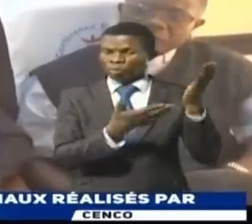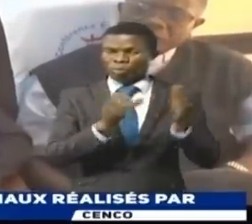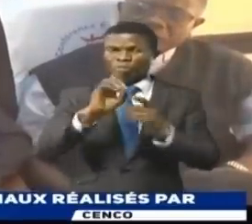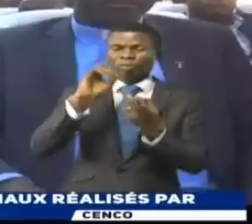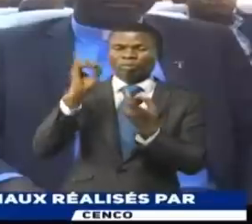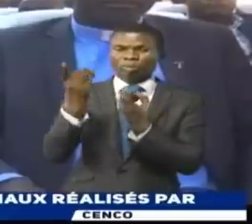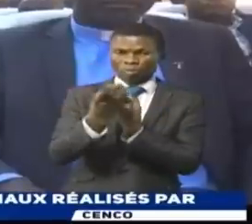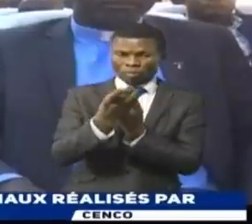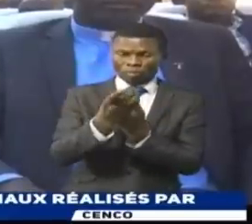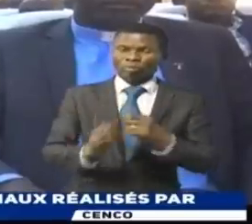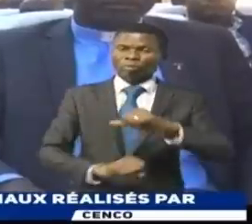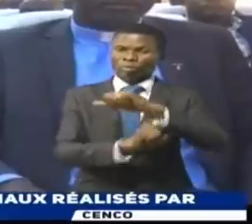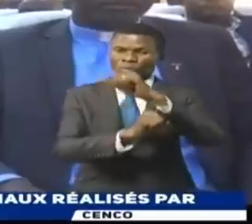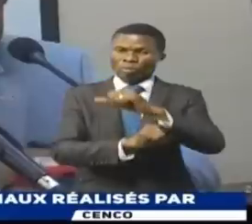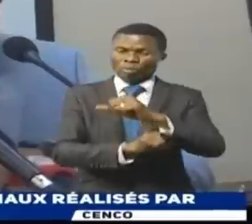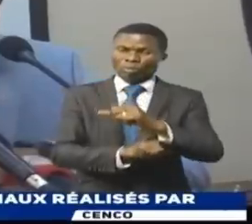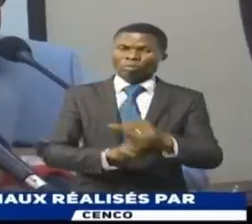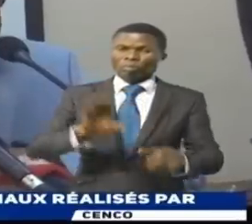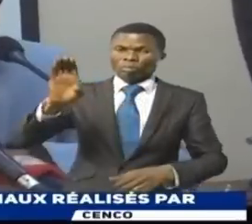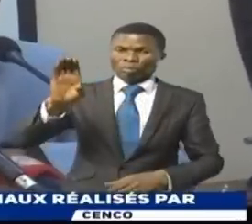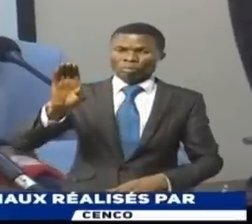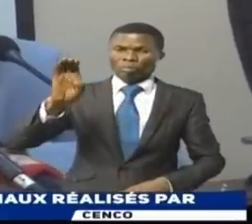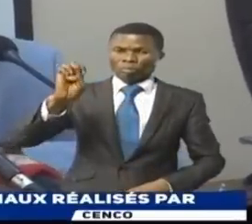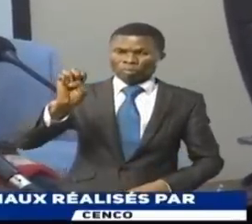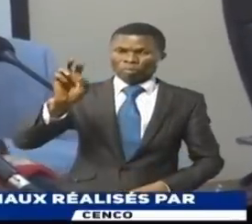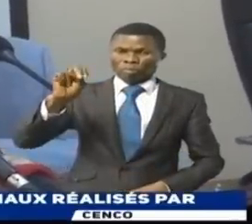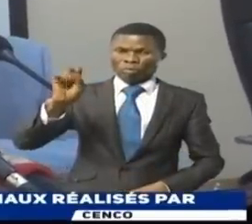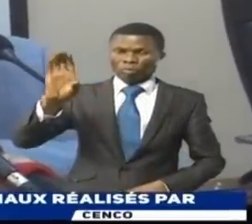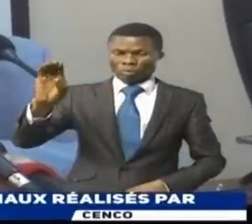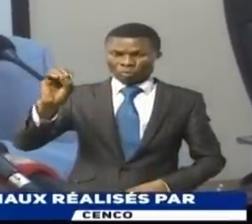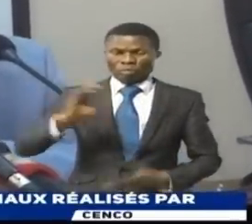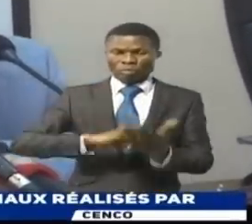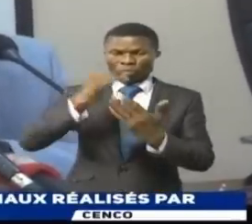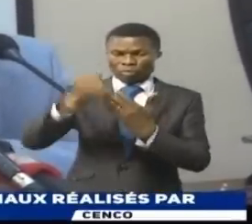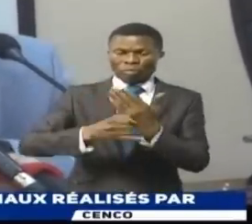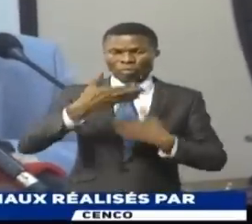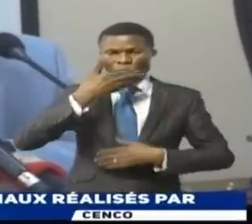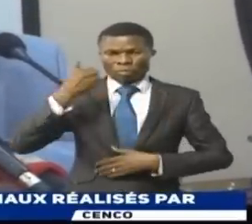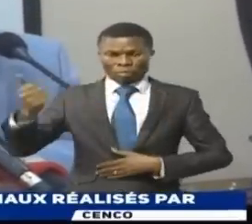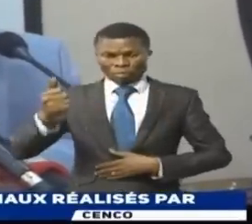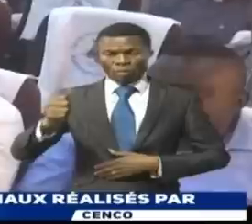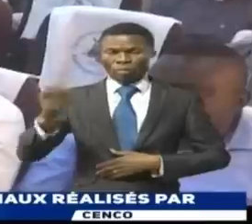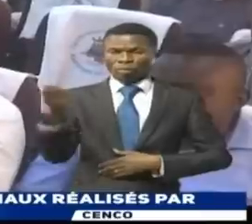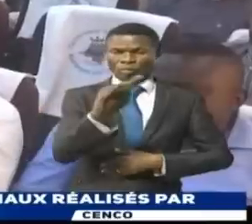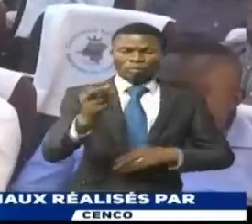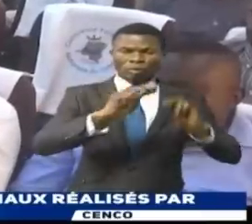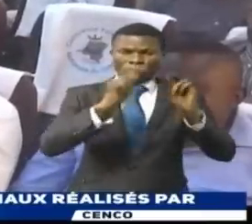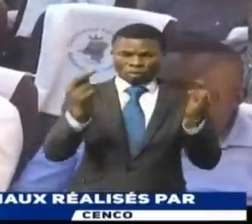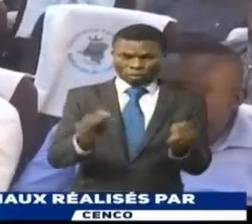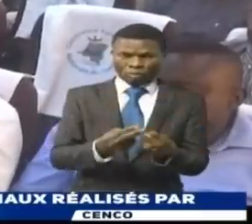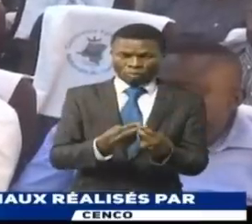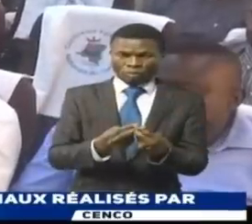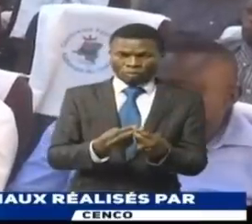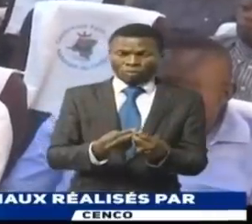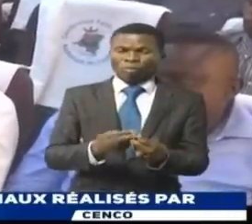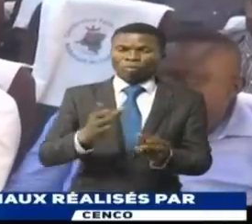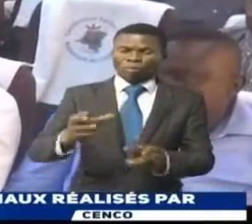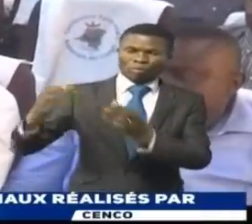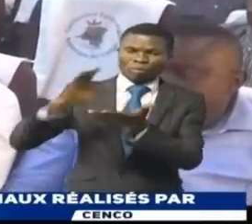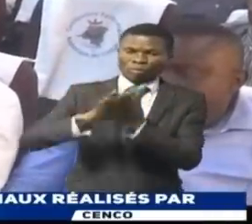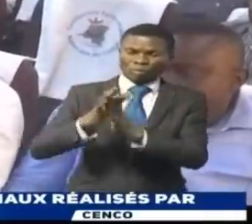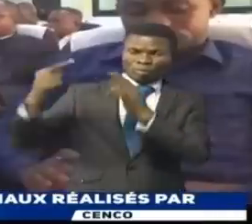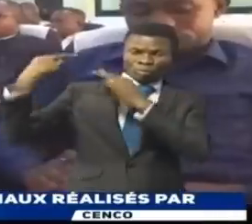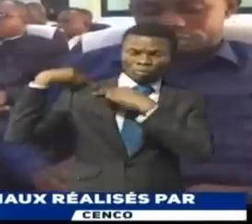le groupe d'appui de la SENCO pour la bonne mise en œuvre de ce projet ambitieux. Les deux parties se doivent de s'approprier les